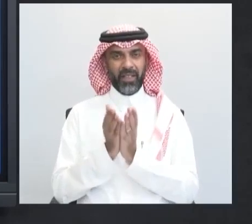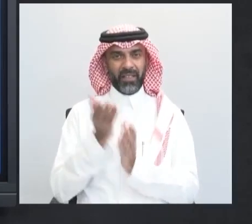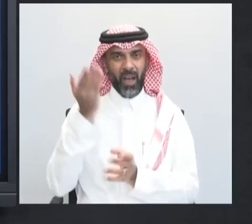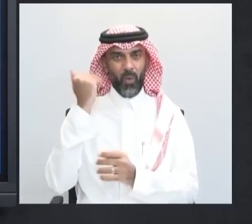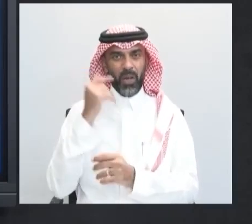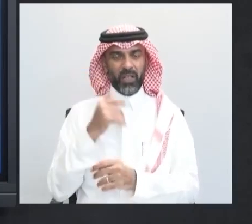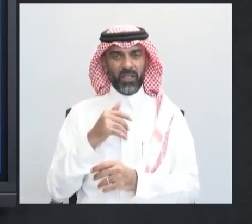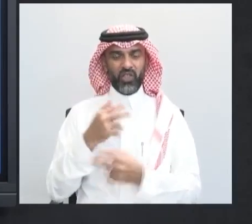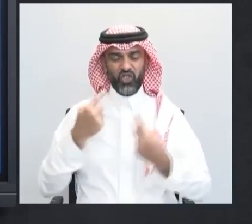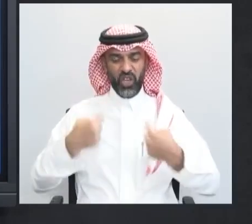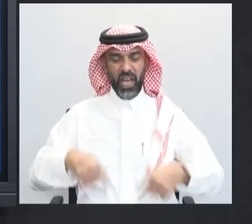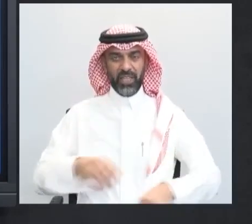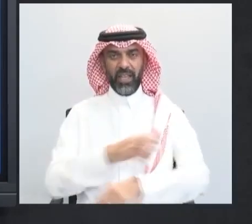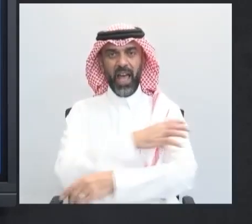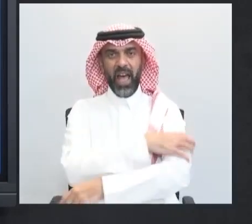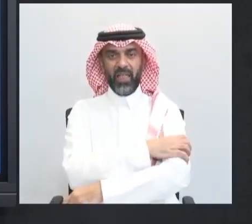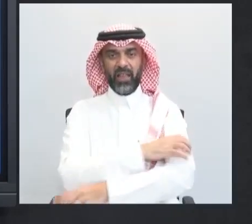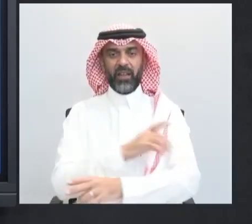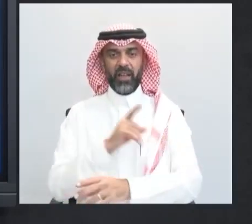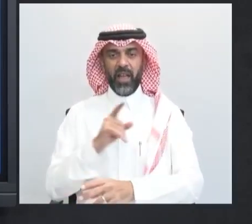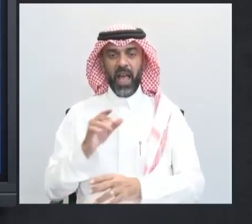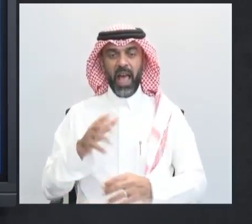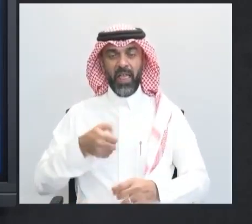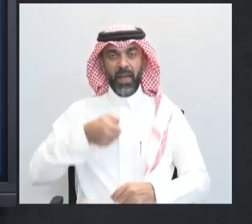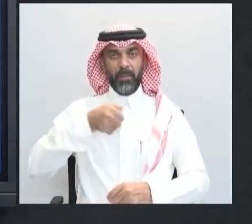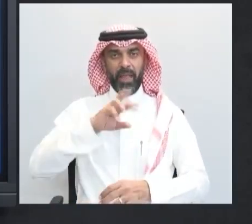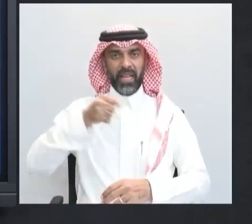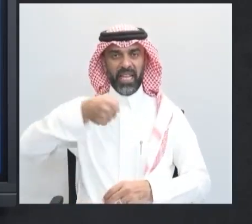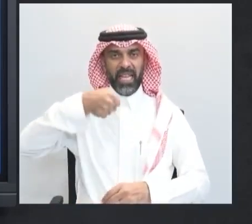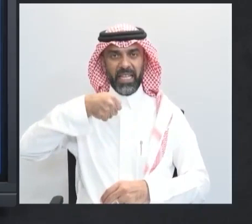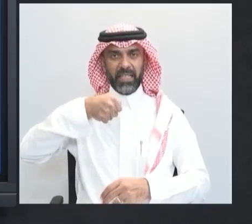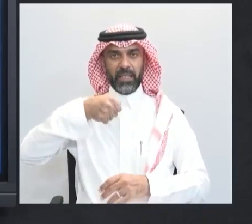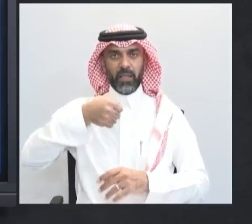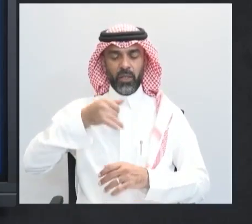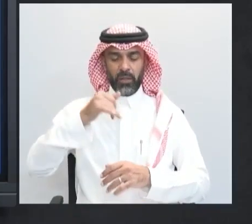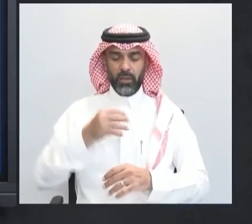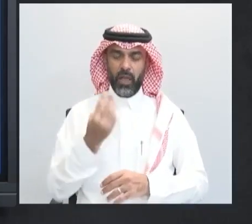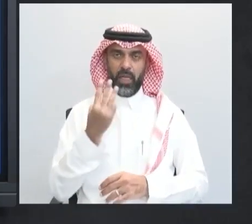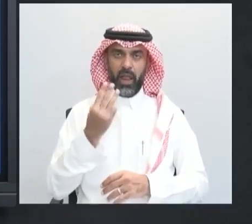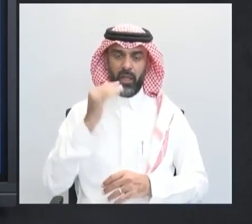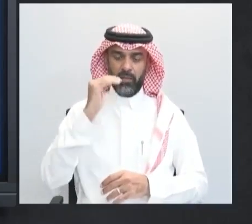العضلي هذه المعده هذا الكيس عبار عباره عن ثلاث طبقات من خلايا العضلات